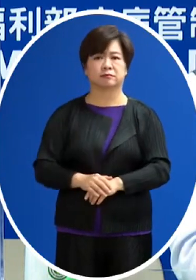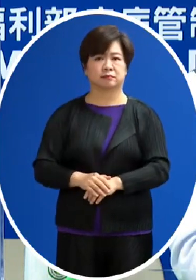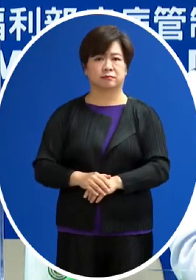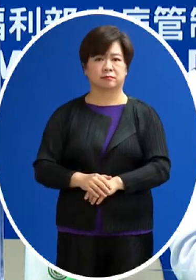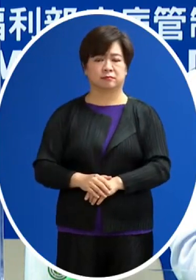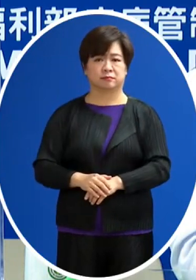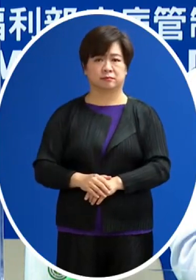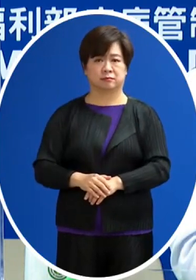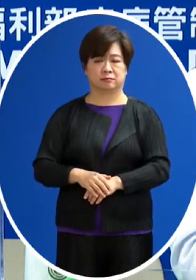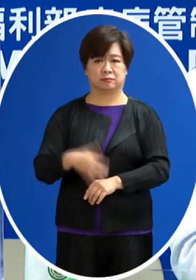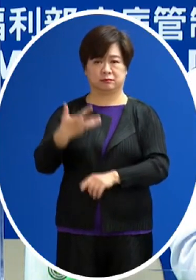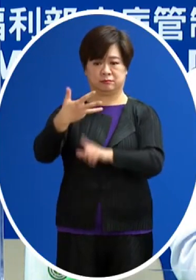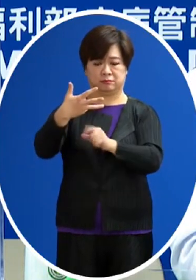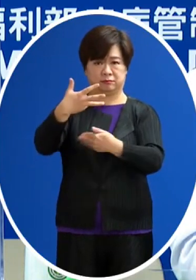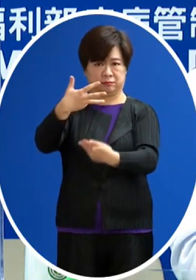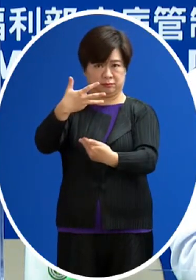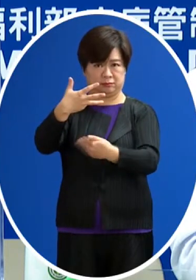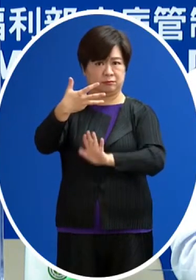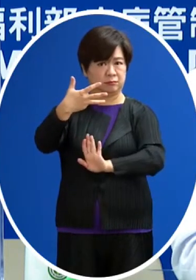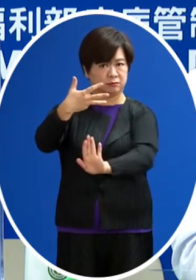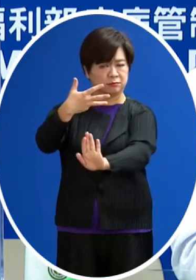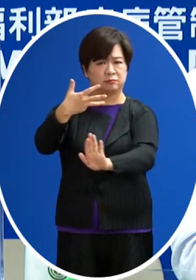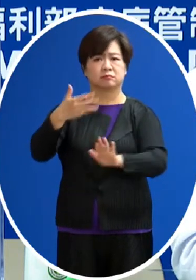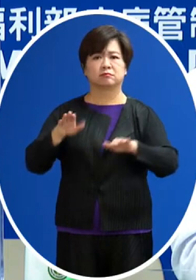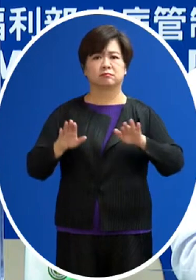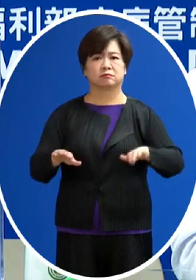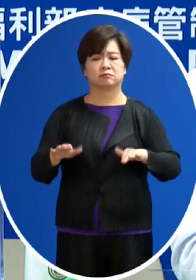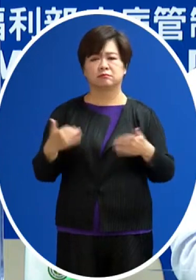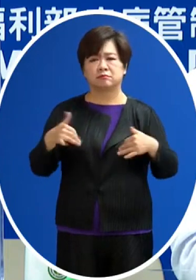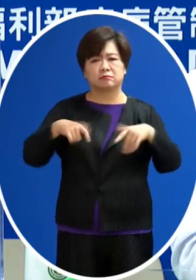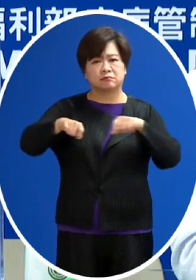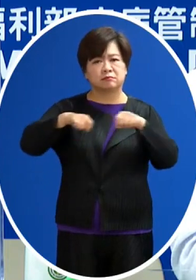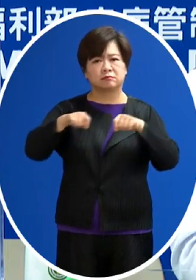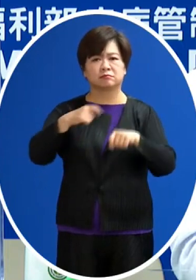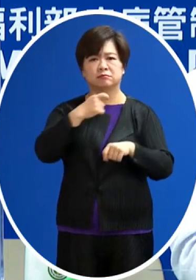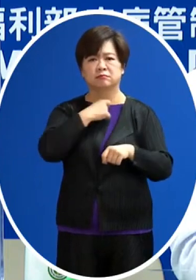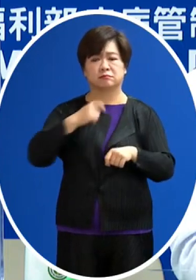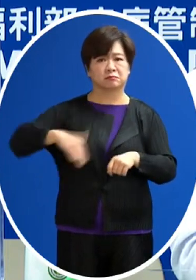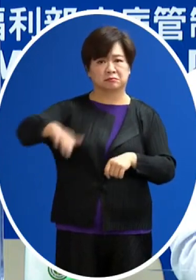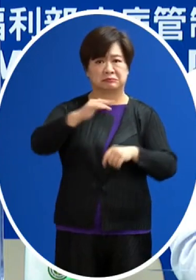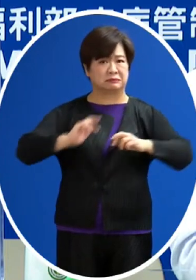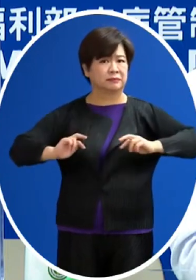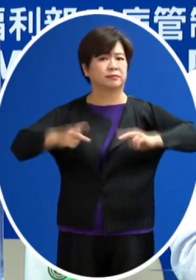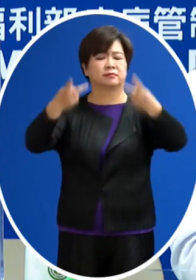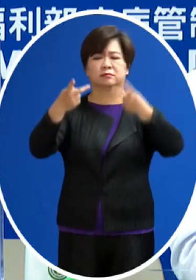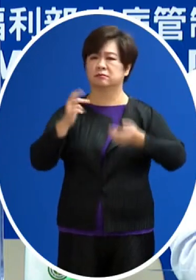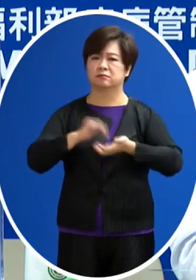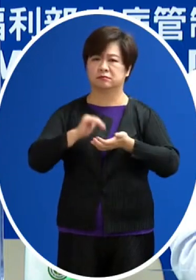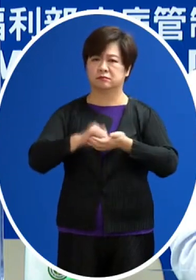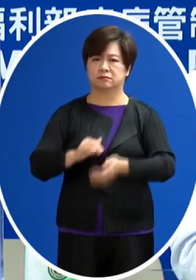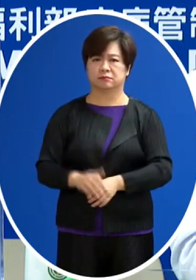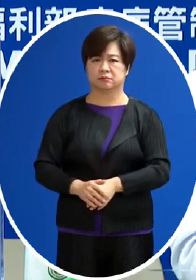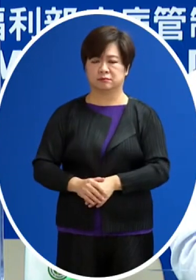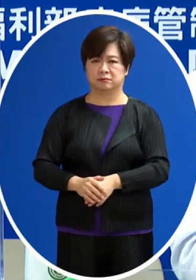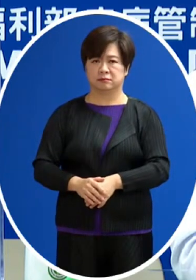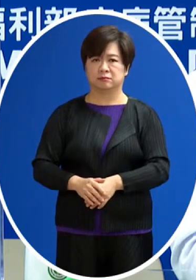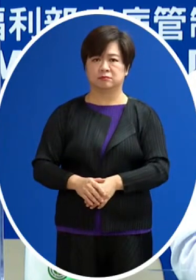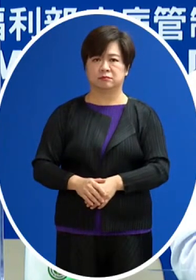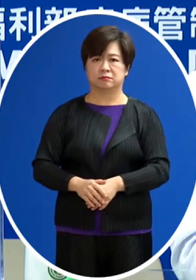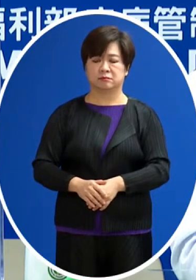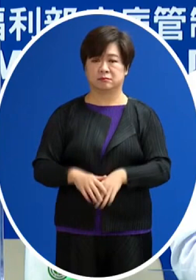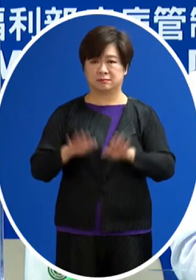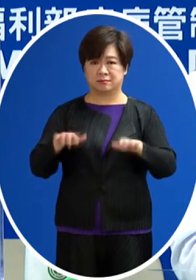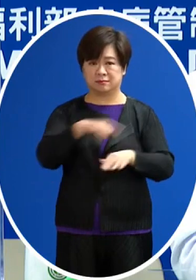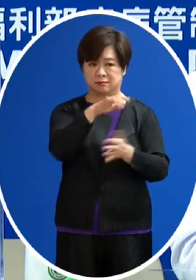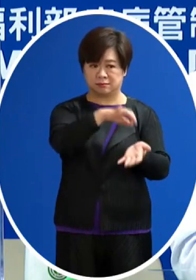以在8月9号之后，目前没有这样的一个打算要大幅的变动。但针对这段时间大家有个别